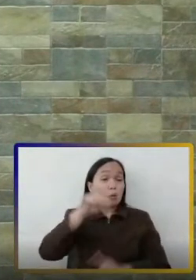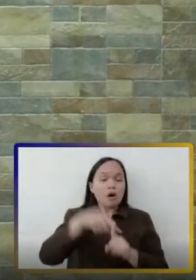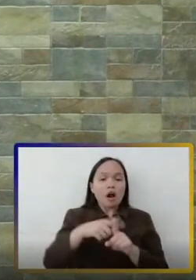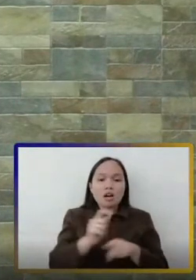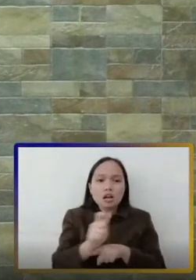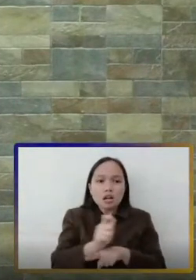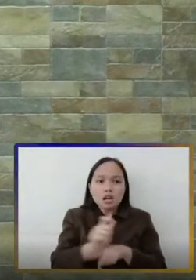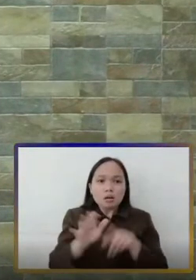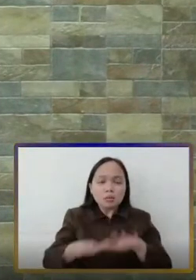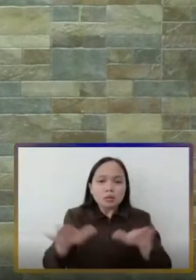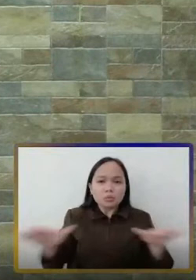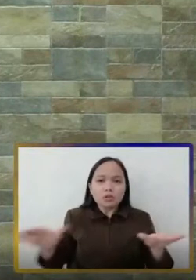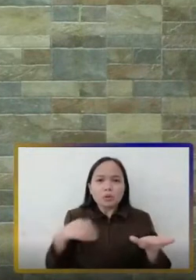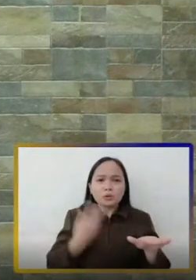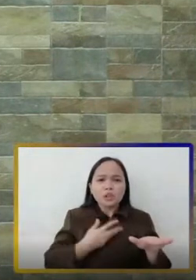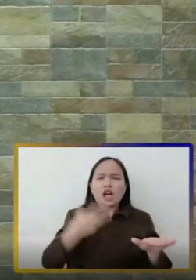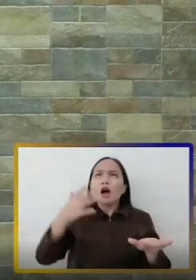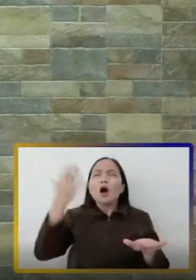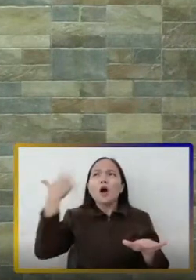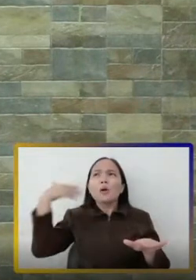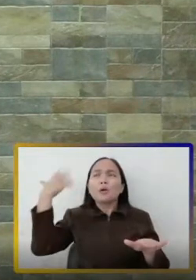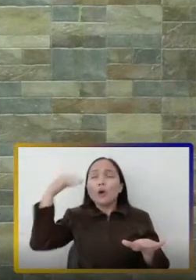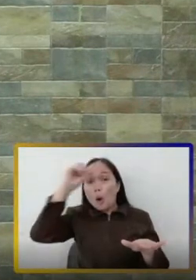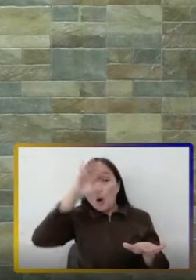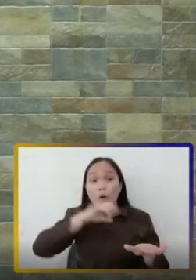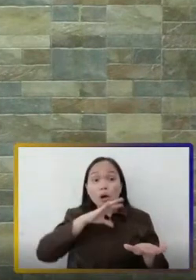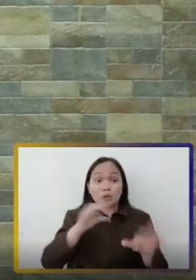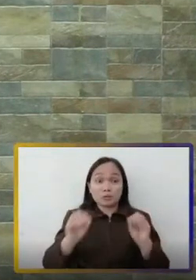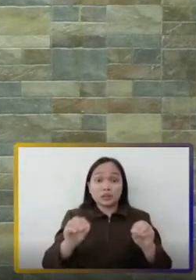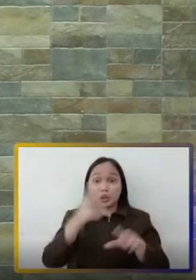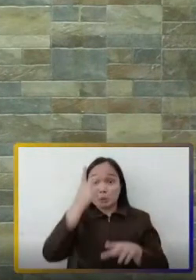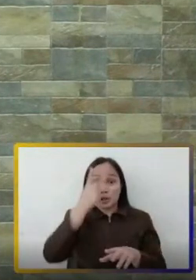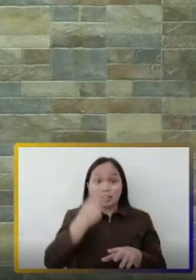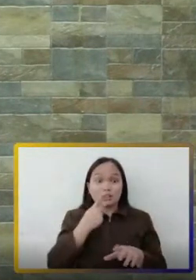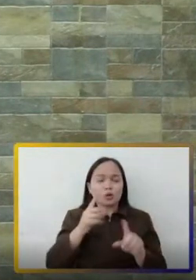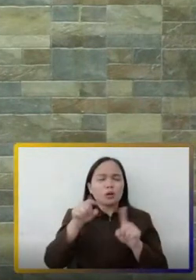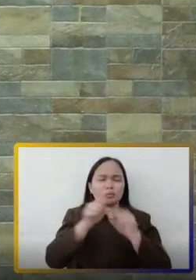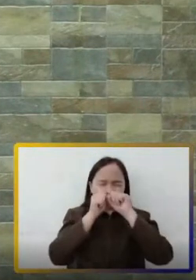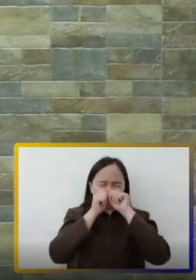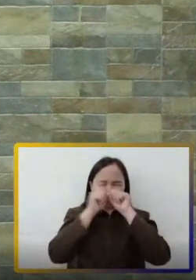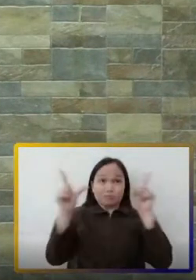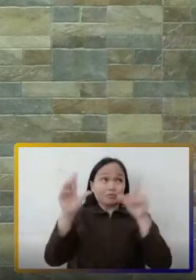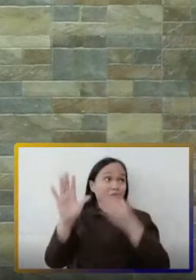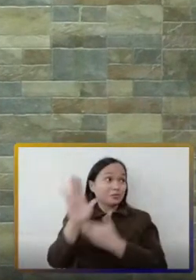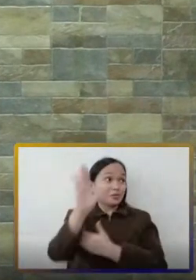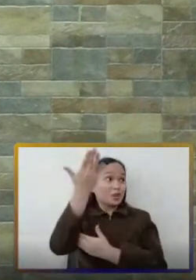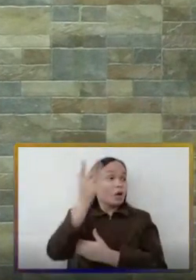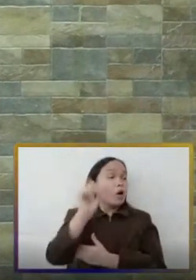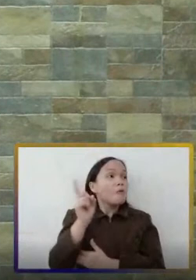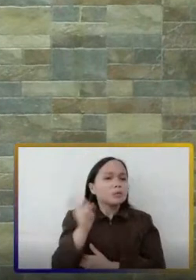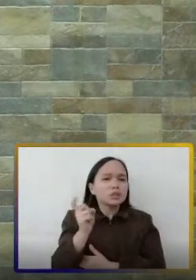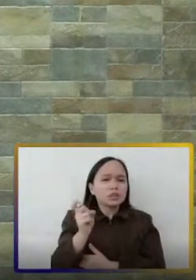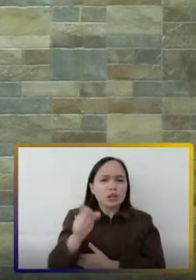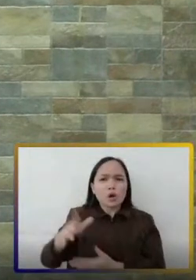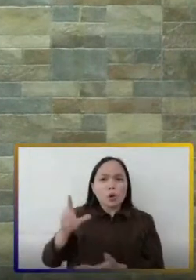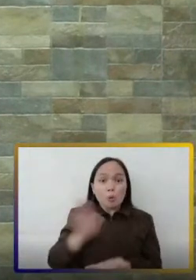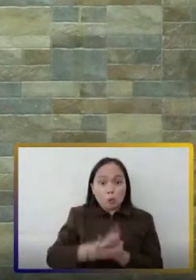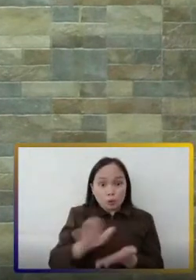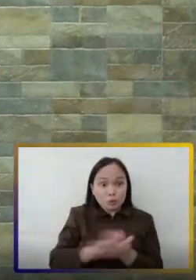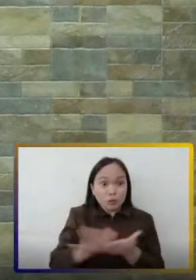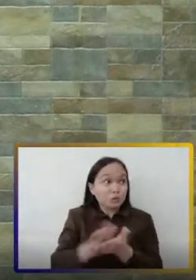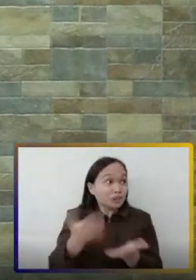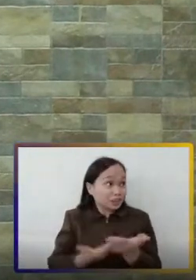tayo at nakita natin ito sa mga magulang natin na paggising na madaling araw, kapatid, ang hawak nila ay cleaning